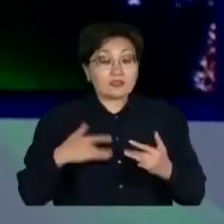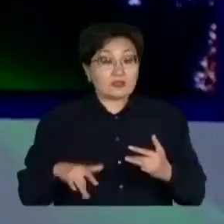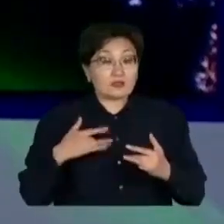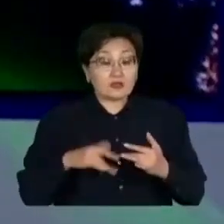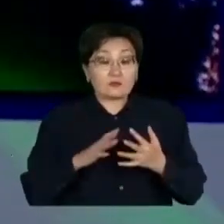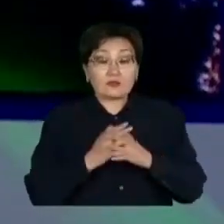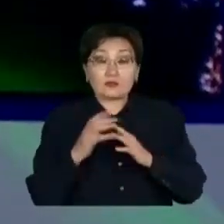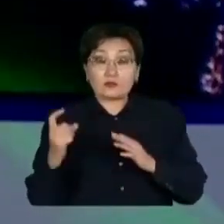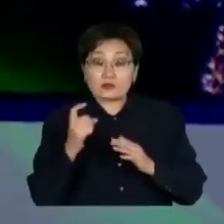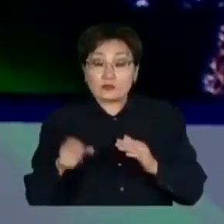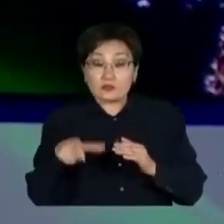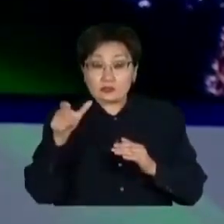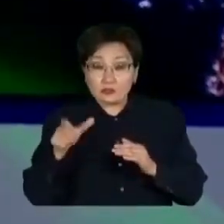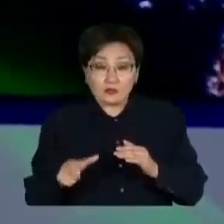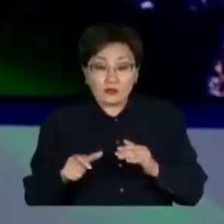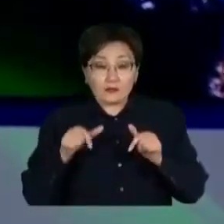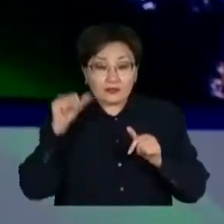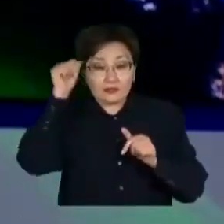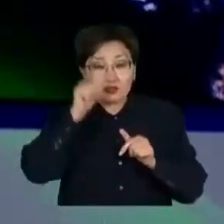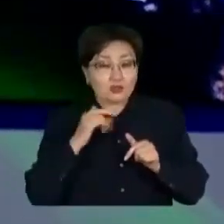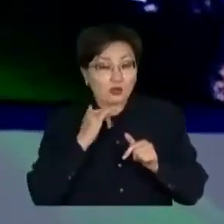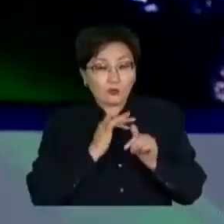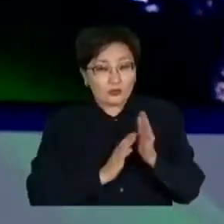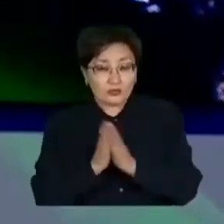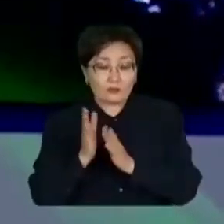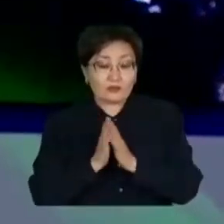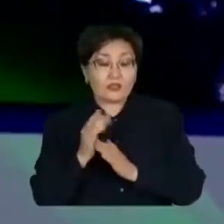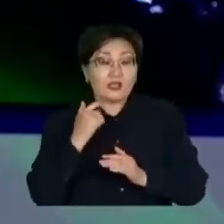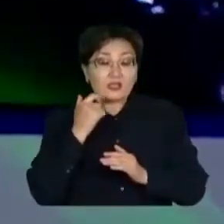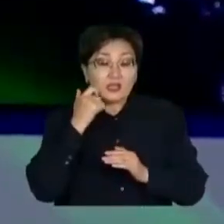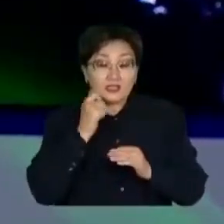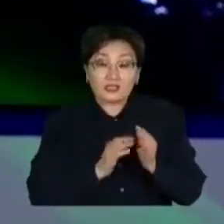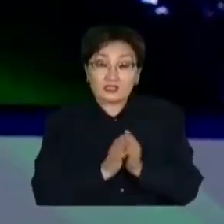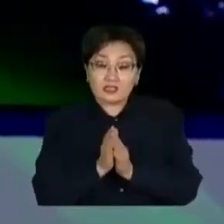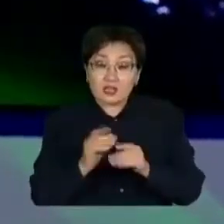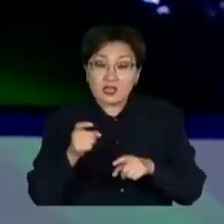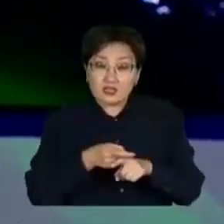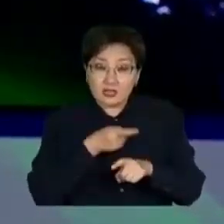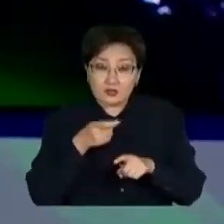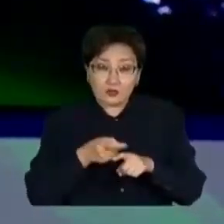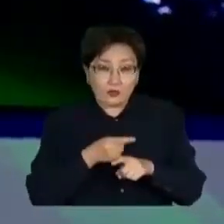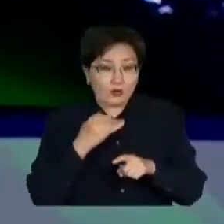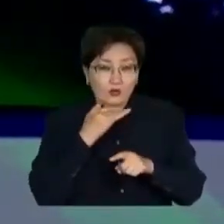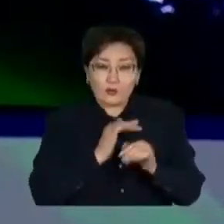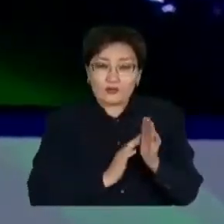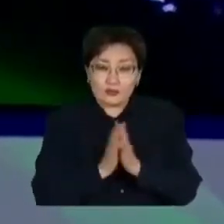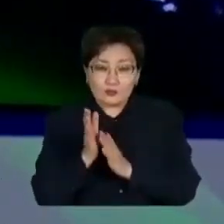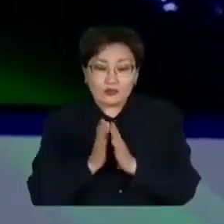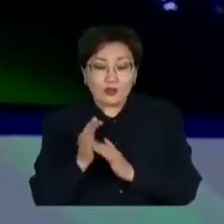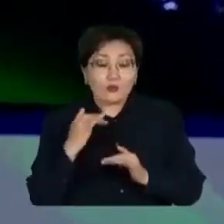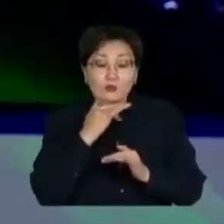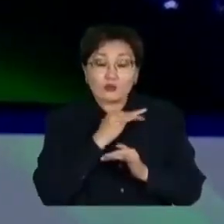Жамбылдық диқандар биыл мол өнім алып жатыр. Әзірге қант қызылшасы мен картоп рекордтық деңгейде шықты. Бірақ аймақта сол